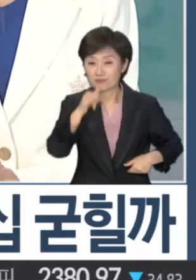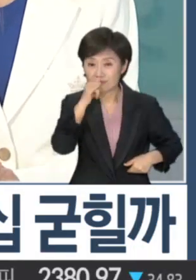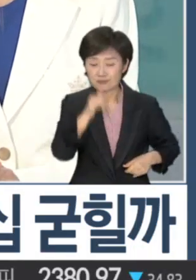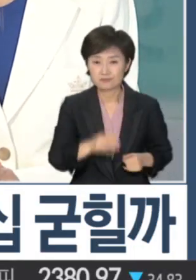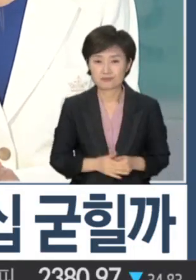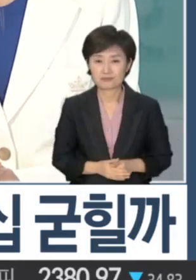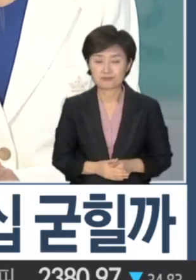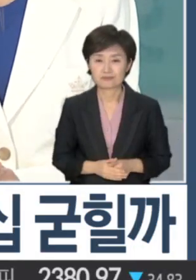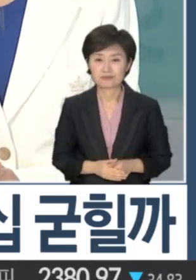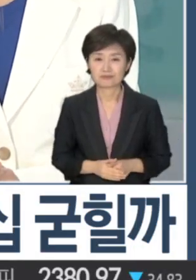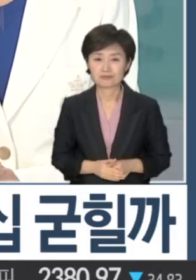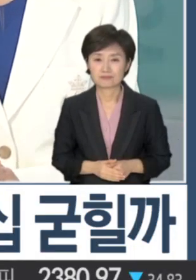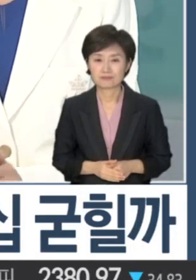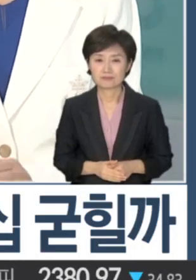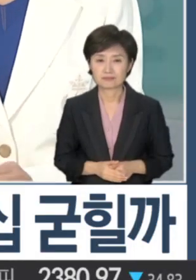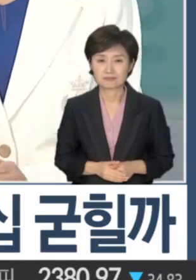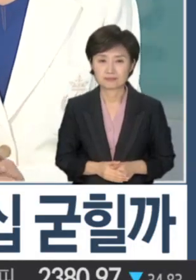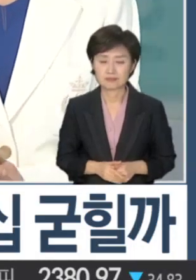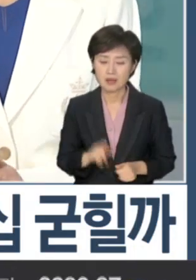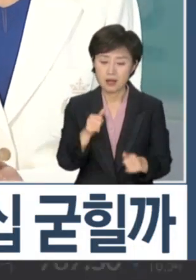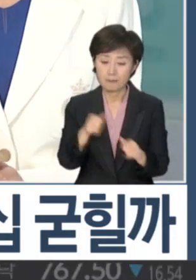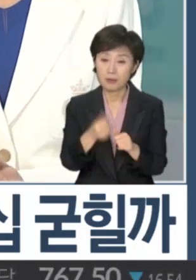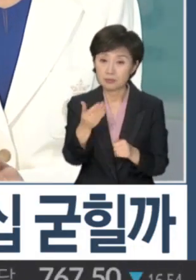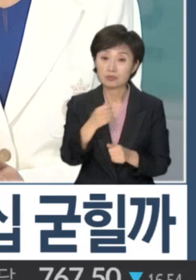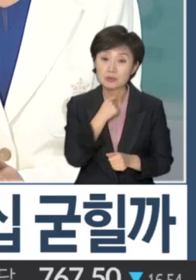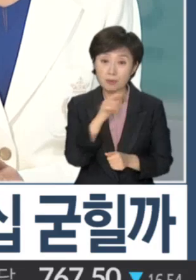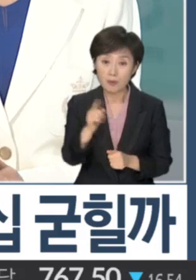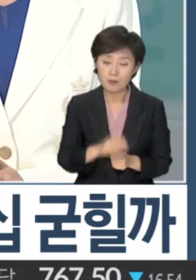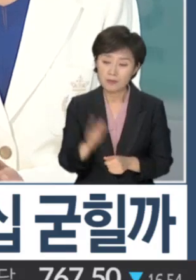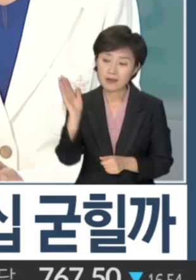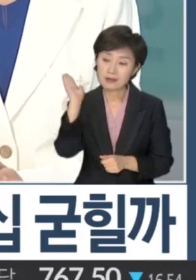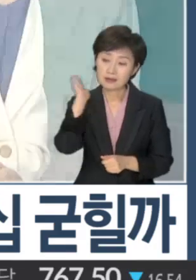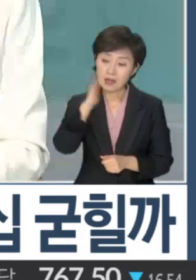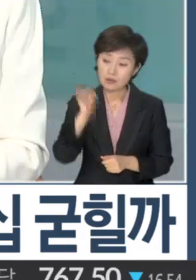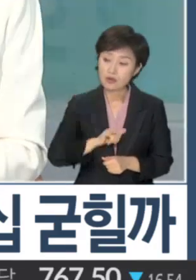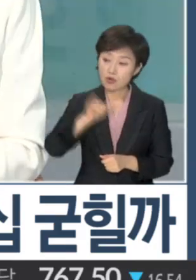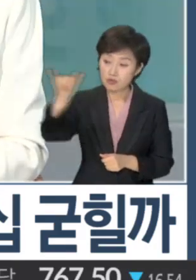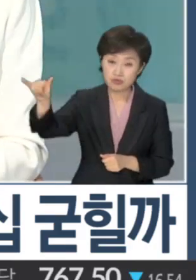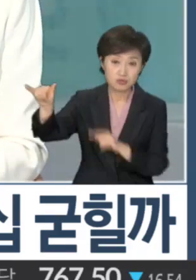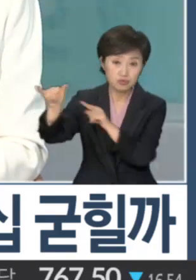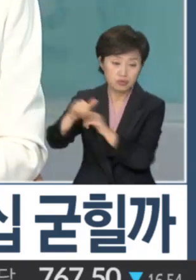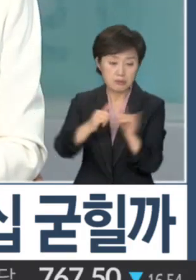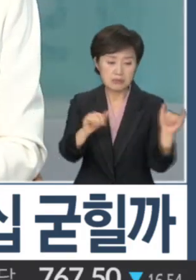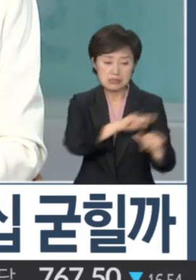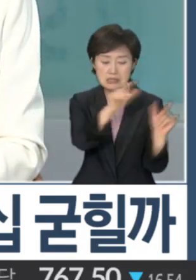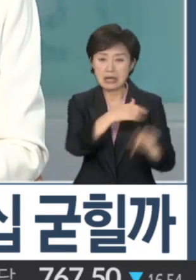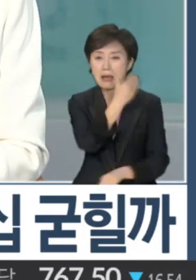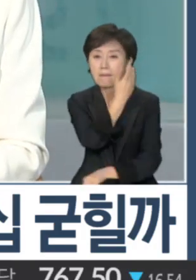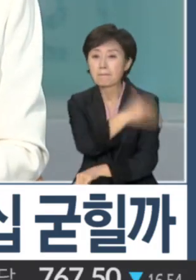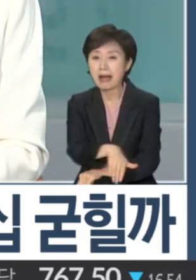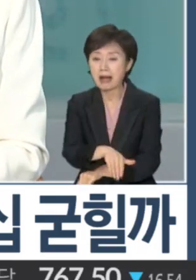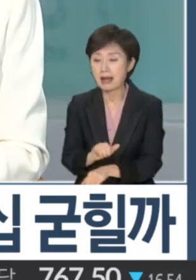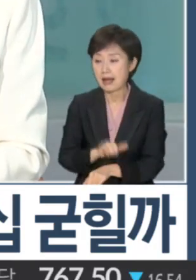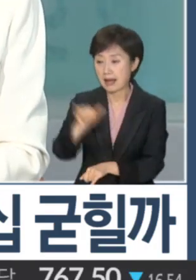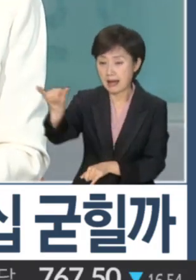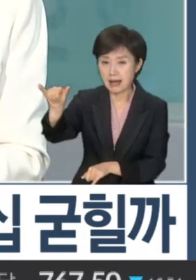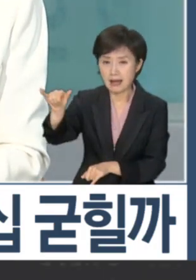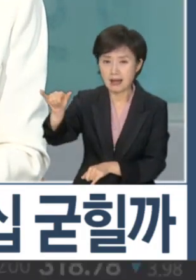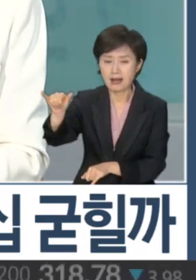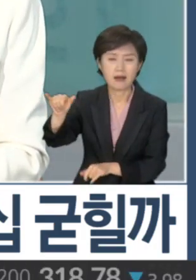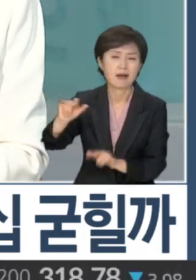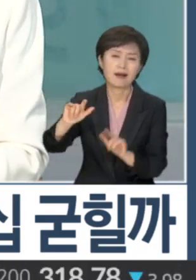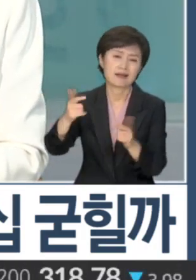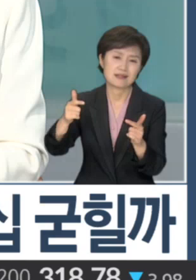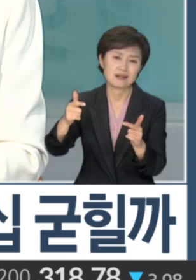기대합니다. 그리고 하나는 조금 첨언을 좀 드려야 될 것 같은데요. 대통령의 해외 순방이 민생을 챙기는 과정 속에서 이 외국에 나가는 것,